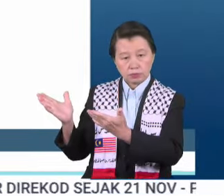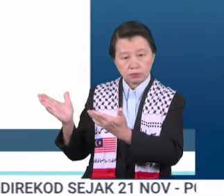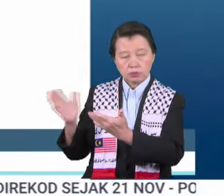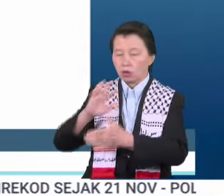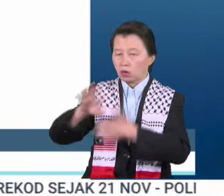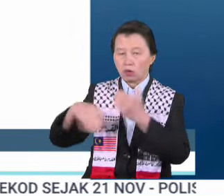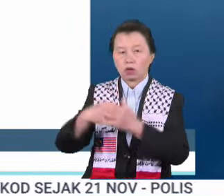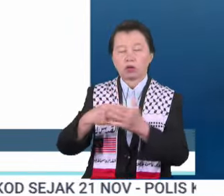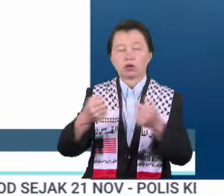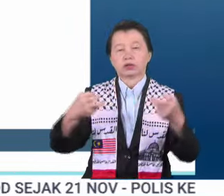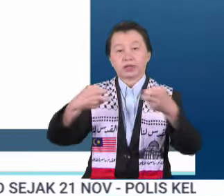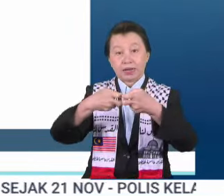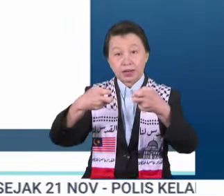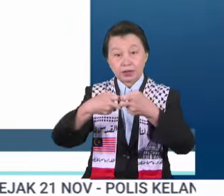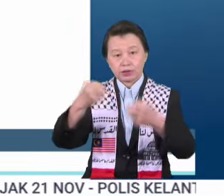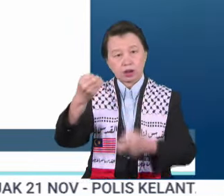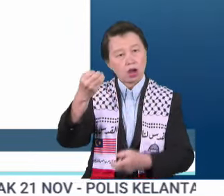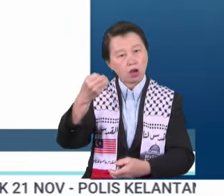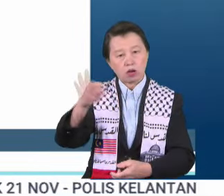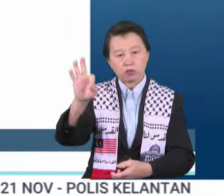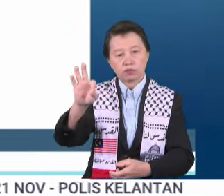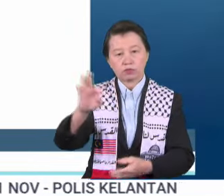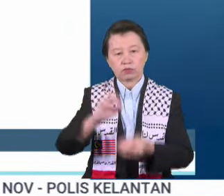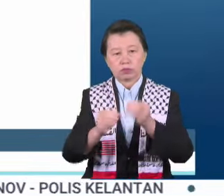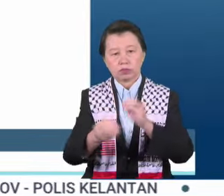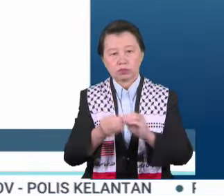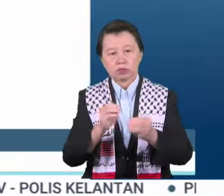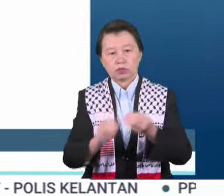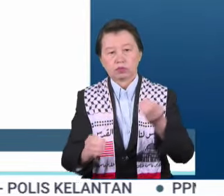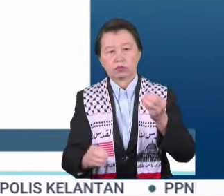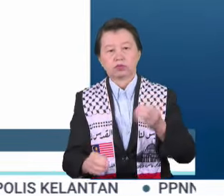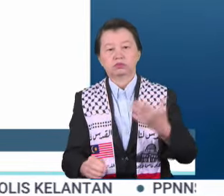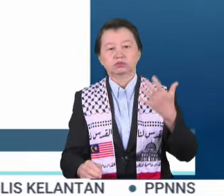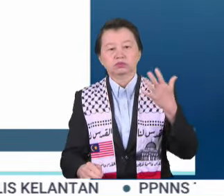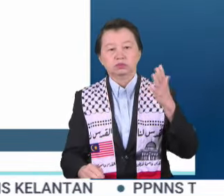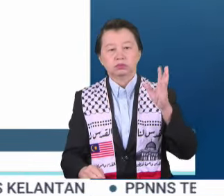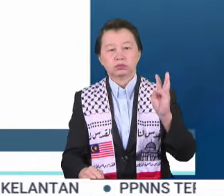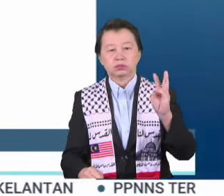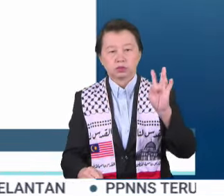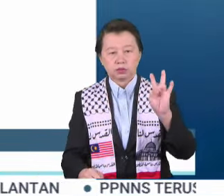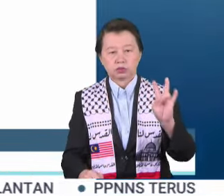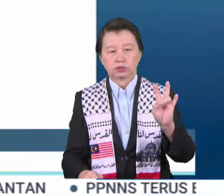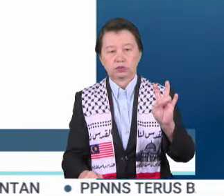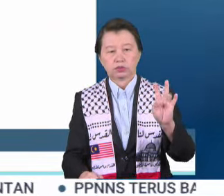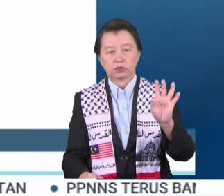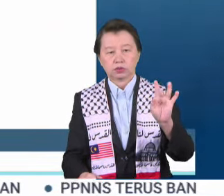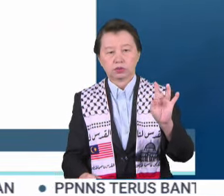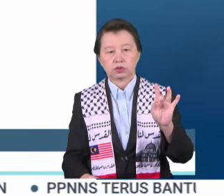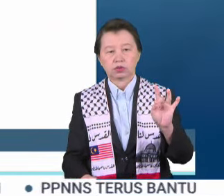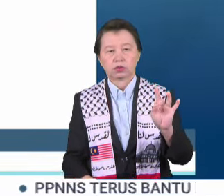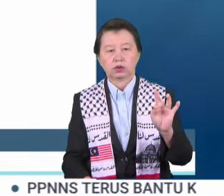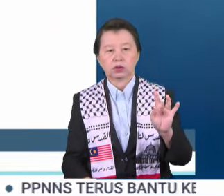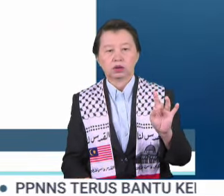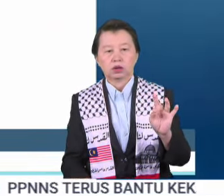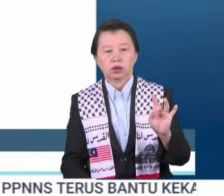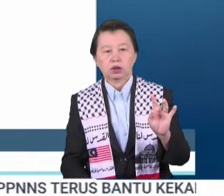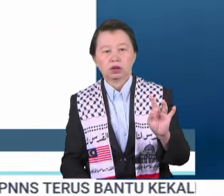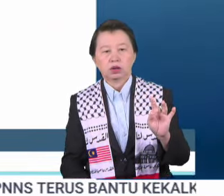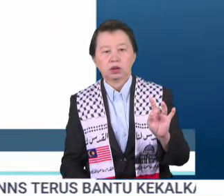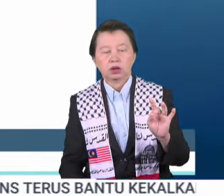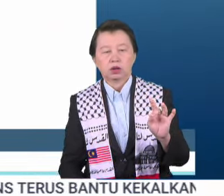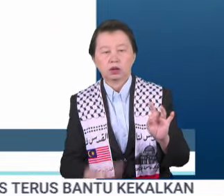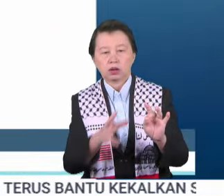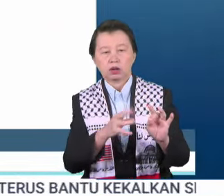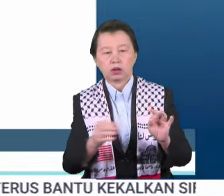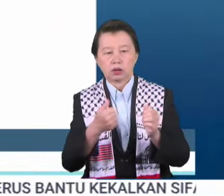perdah Balai Polis Jeram perdah bongor Bukit latar Taman Gemilang Pengkalan rakit sekolah keb al tokh